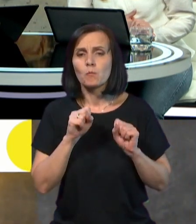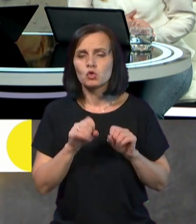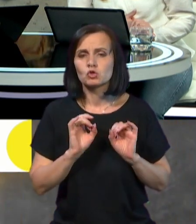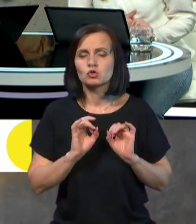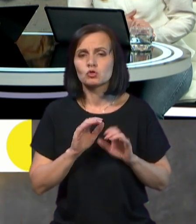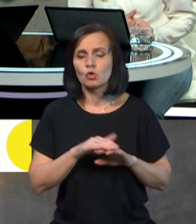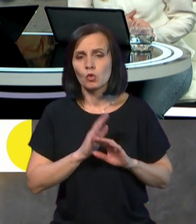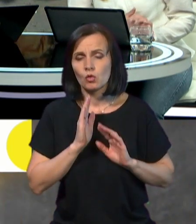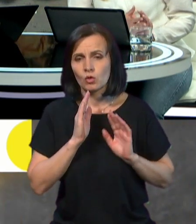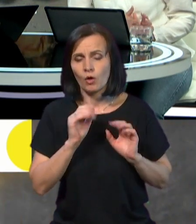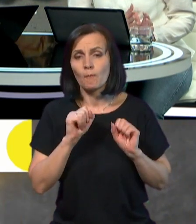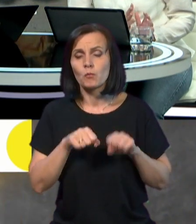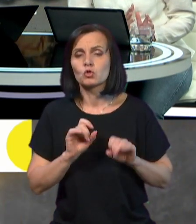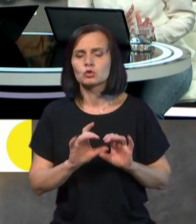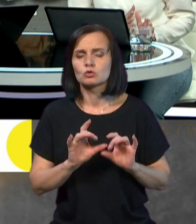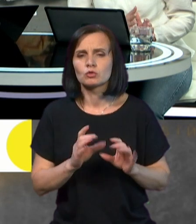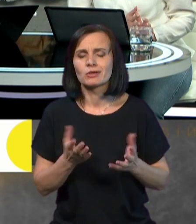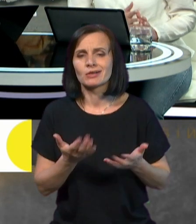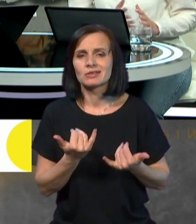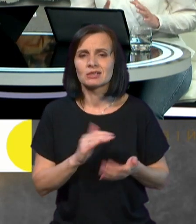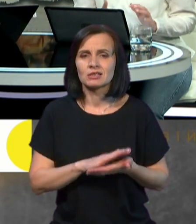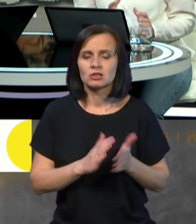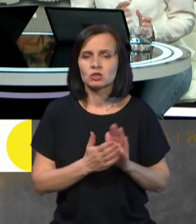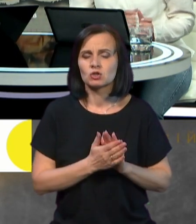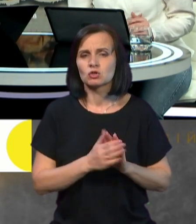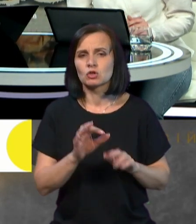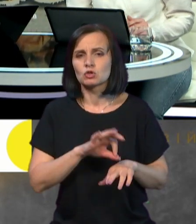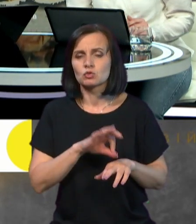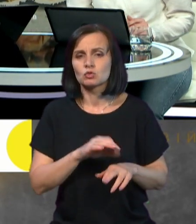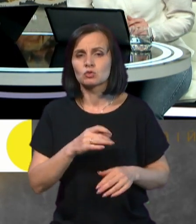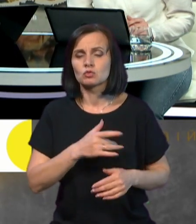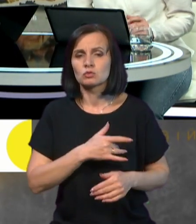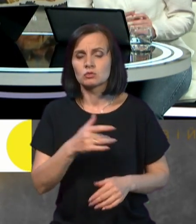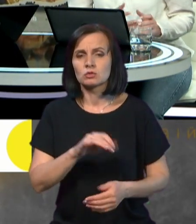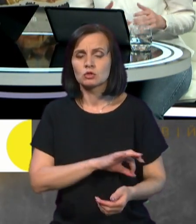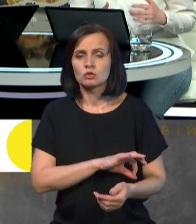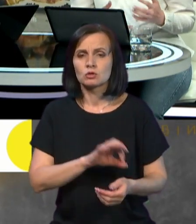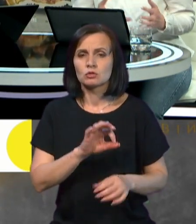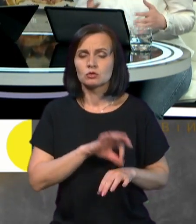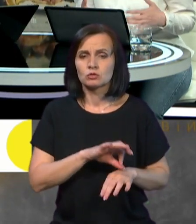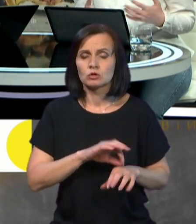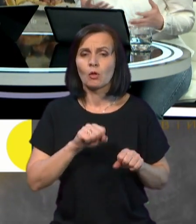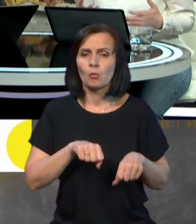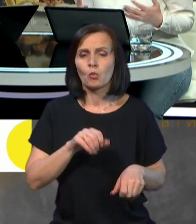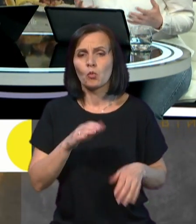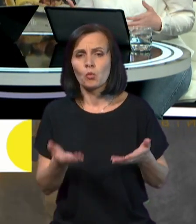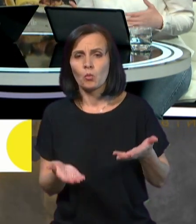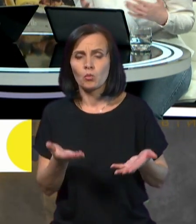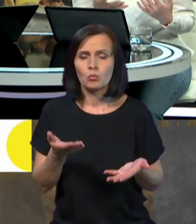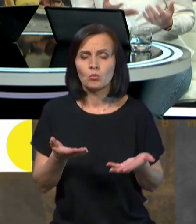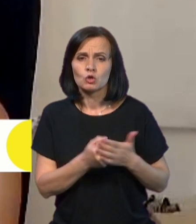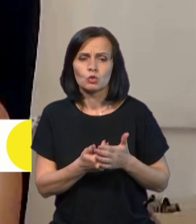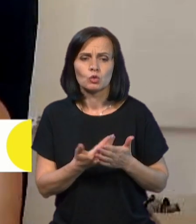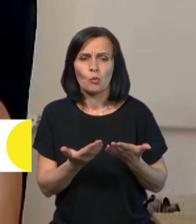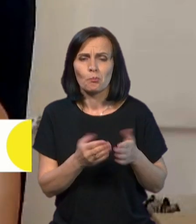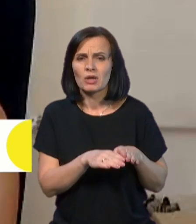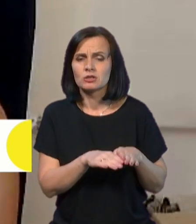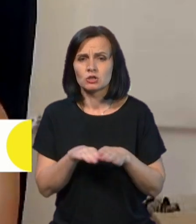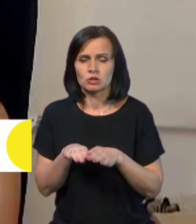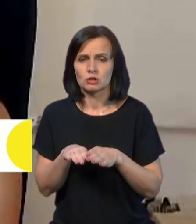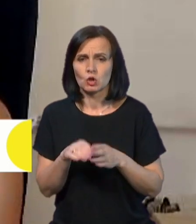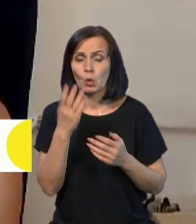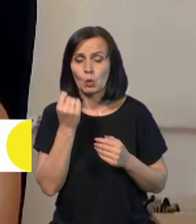на зменшення тягаря серцево-судинних захворювань та як уникнути факторів ризику, що призводять до розвитку хвороб? Про це поговоримо сьогодні